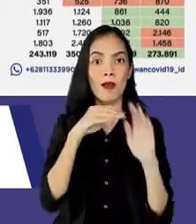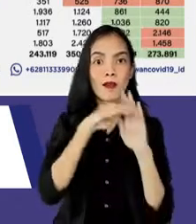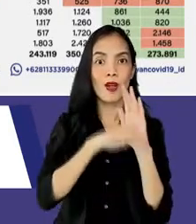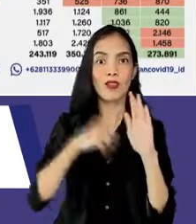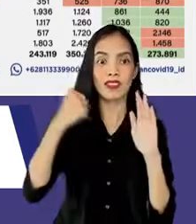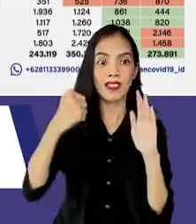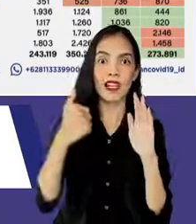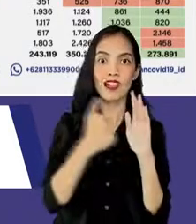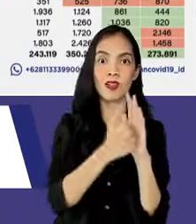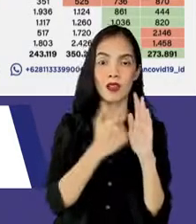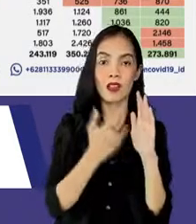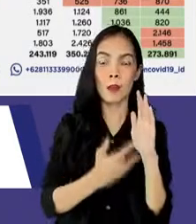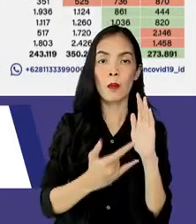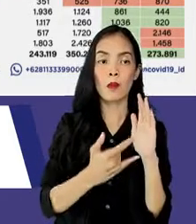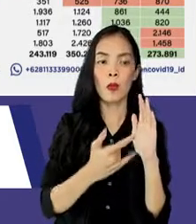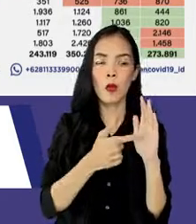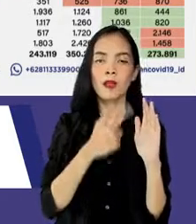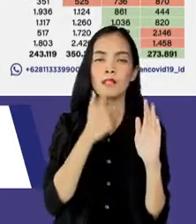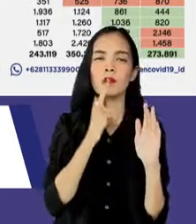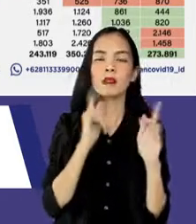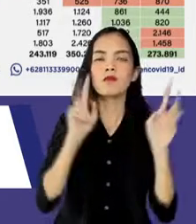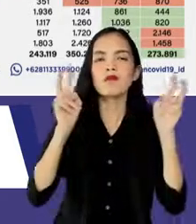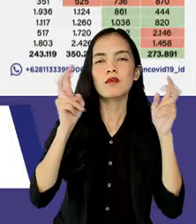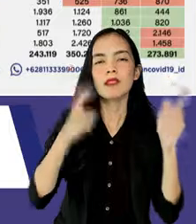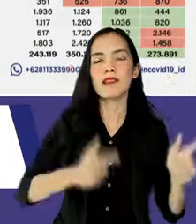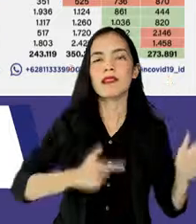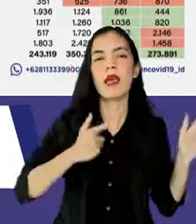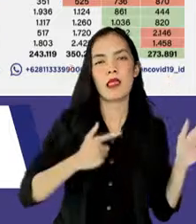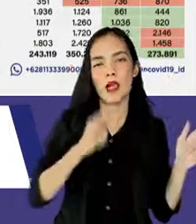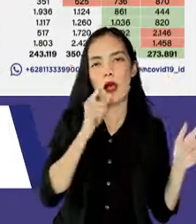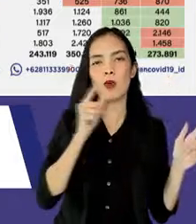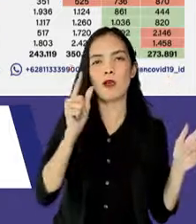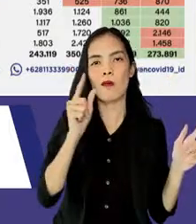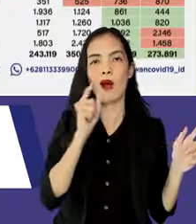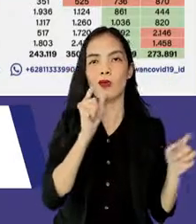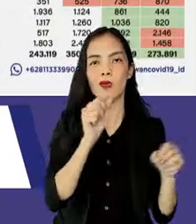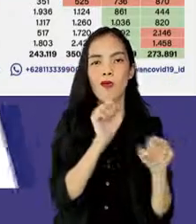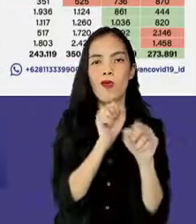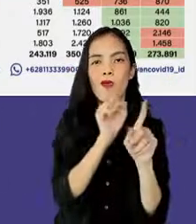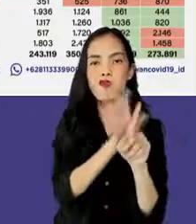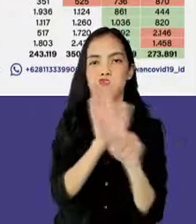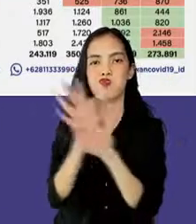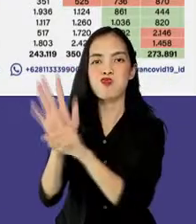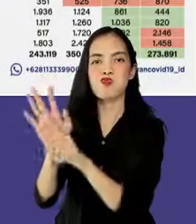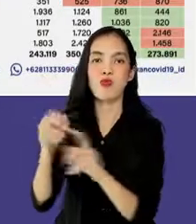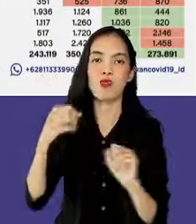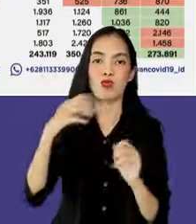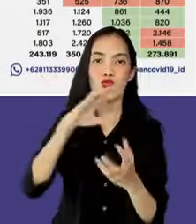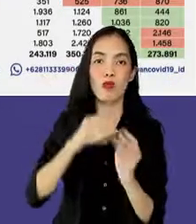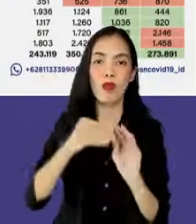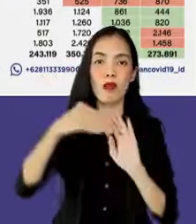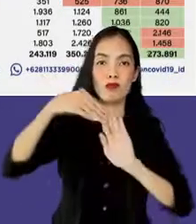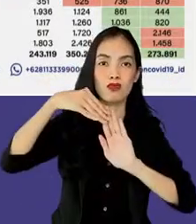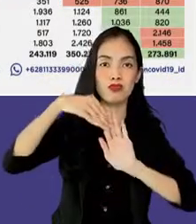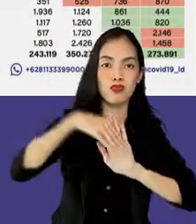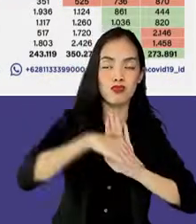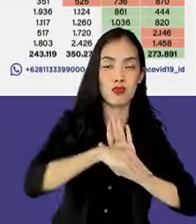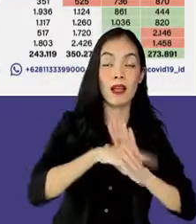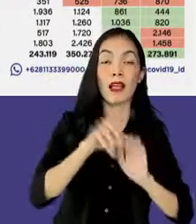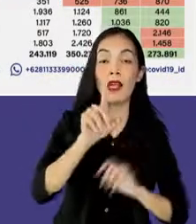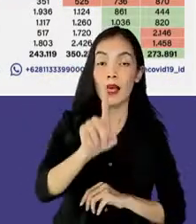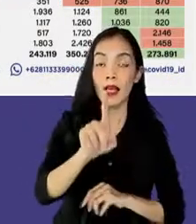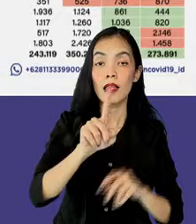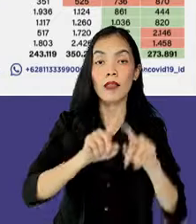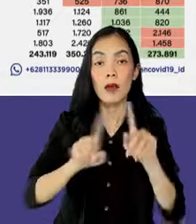senjata utama untuk menekan angka penularan ke v19 di Indonesia Hai namun saya ingin tetap